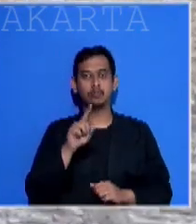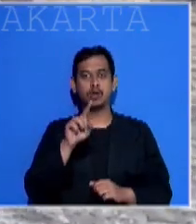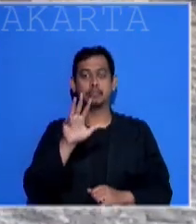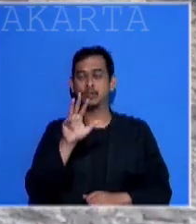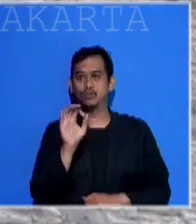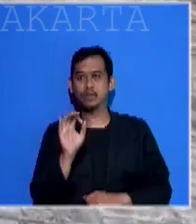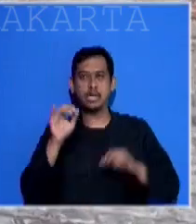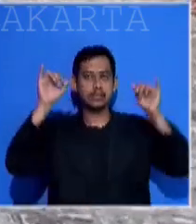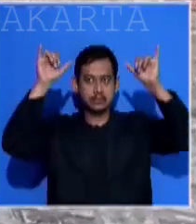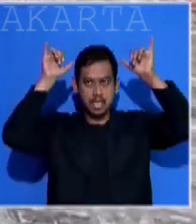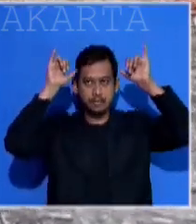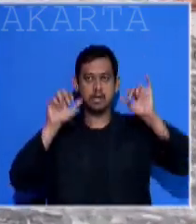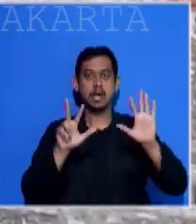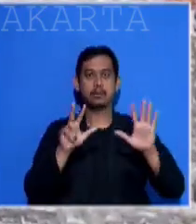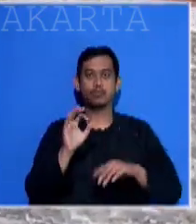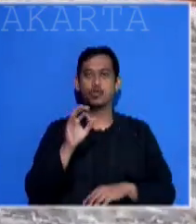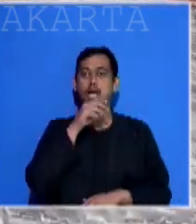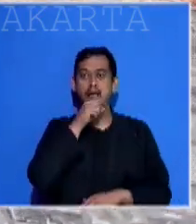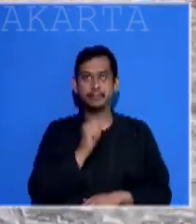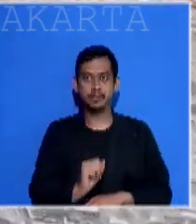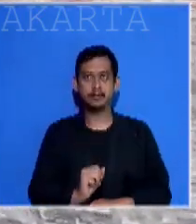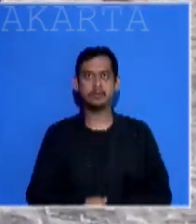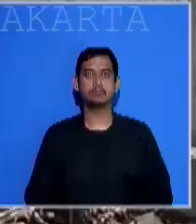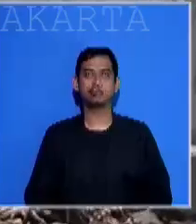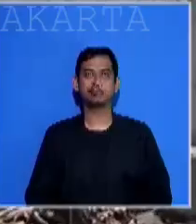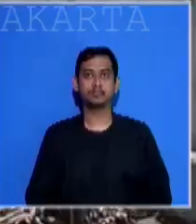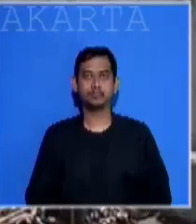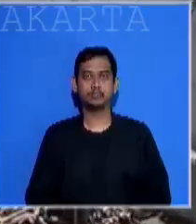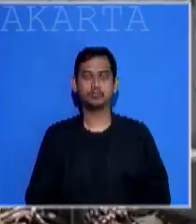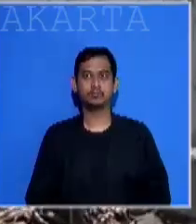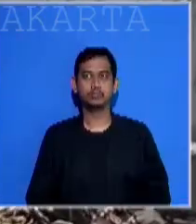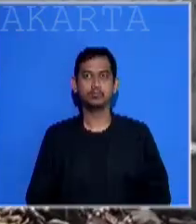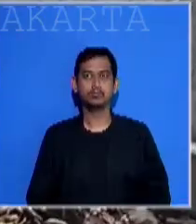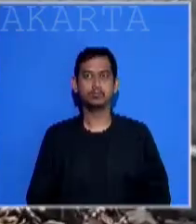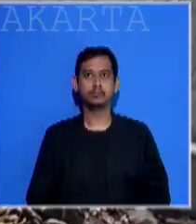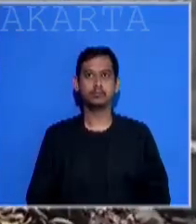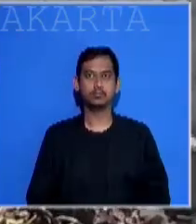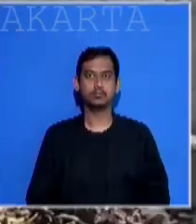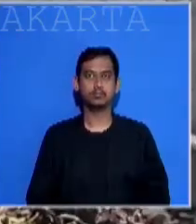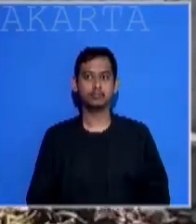dan 80 ekor kambing demikian Paulus yesay Jati TVRI Yogyakarta melaporkan